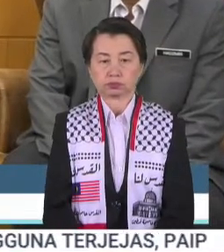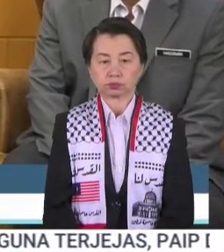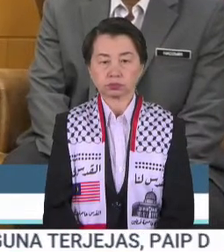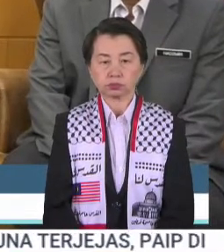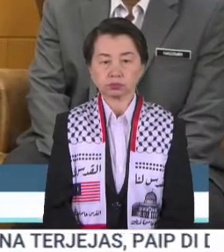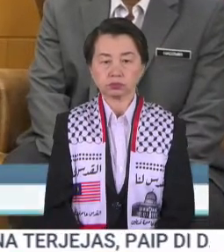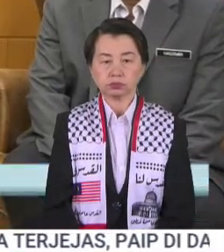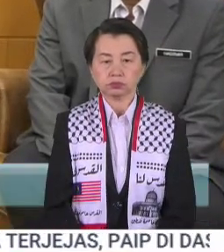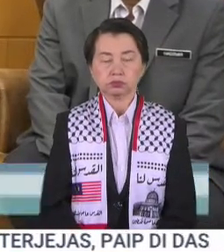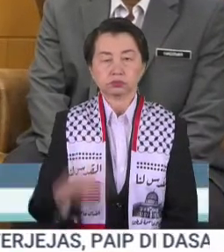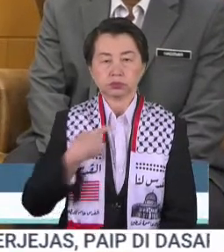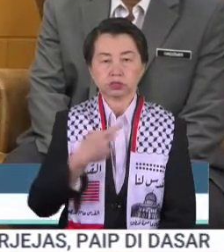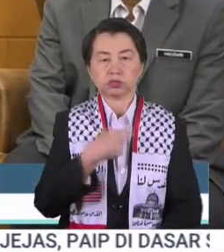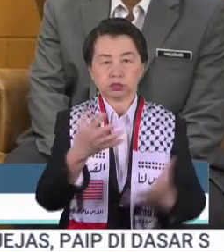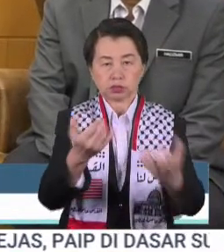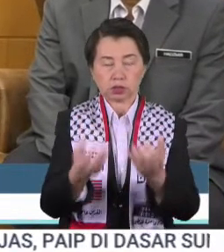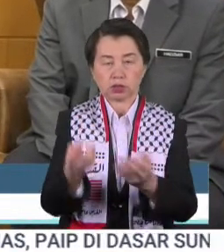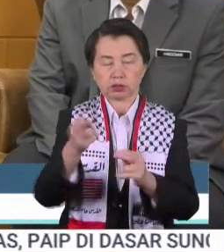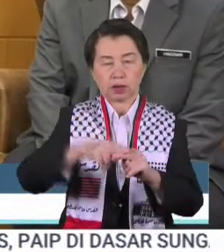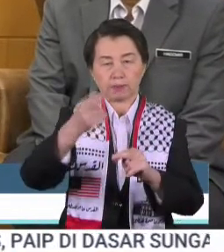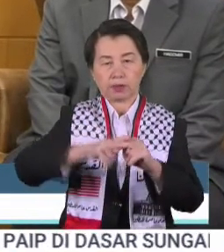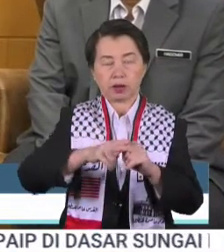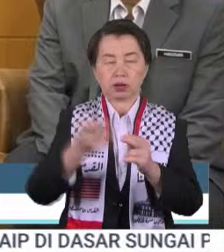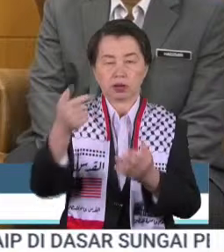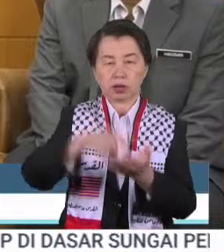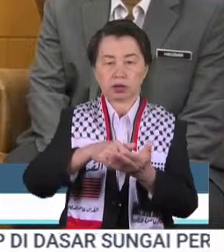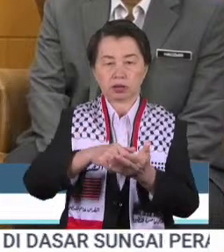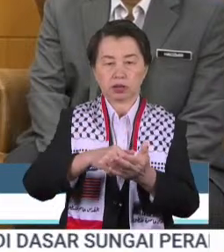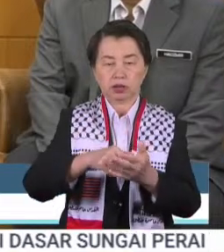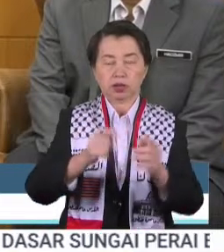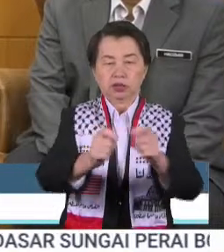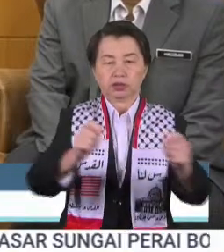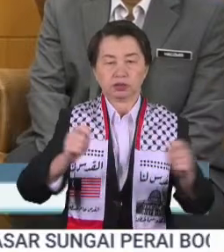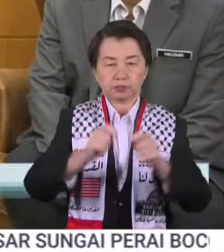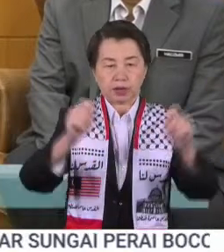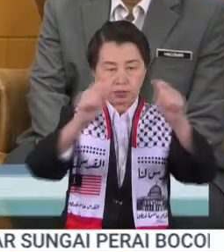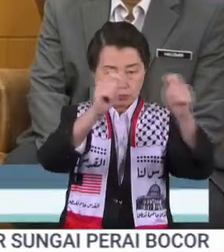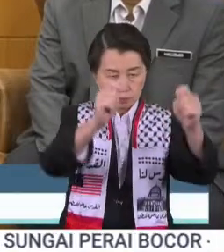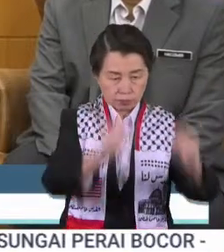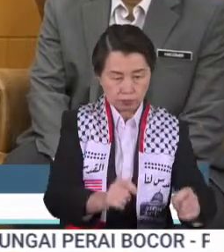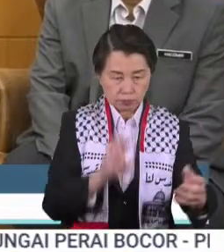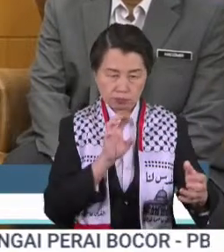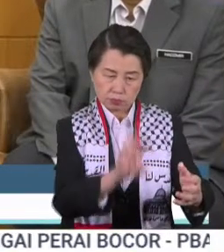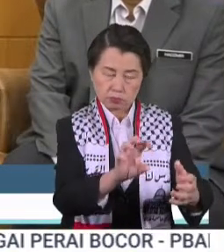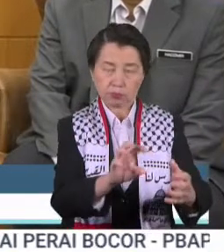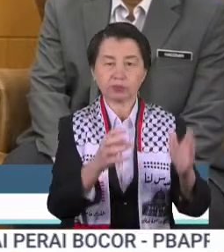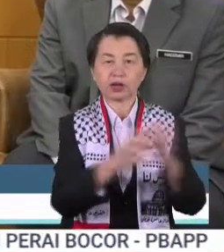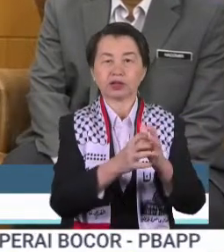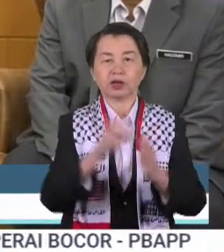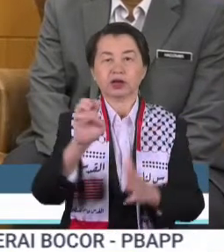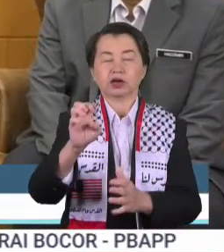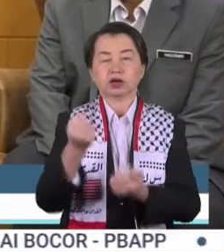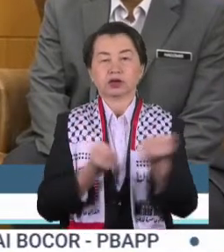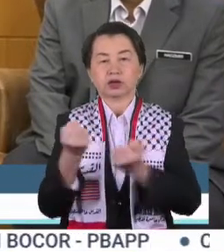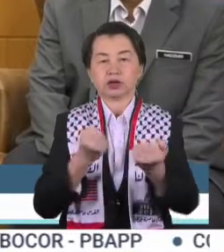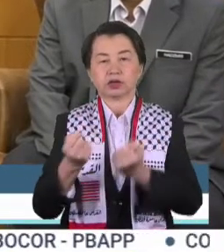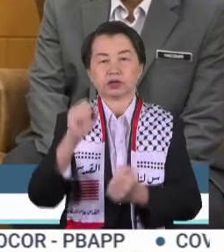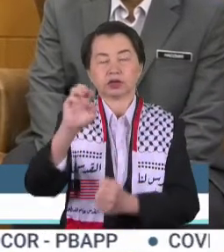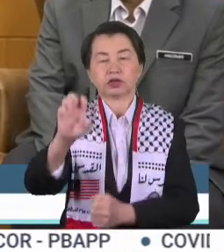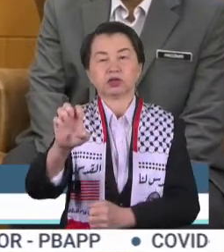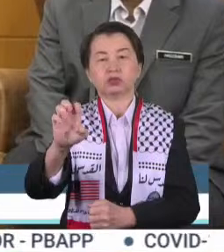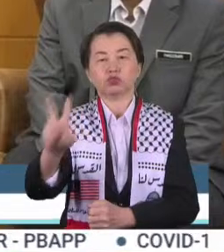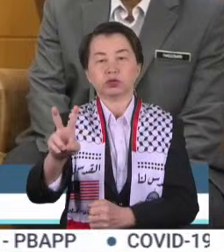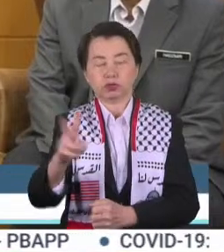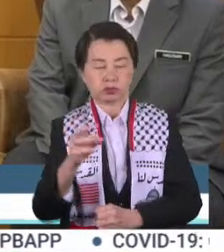Berarti kita ingin tambah lagi 100 EV charger di Lebuh Raya Betul di